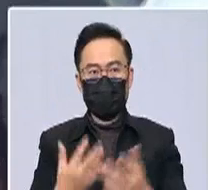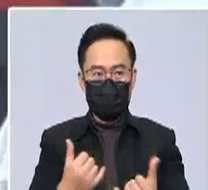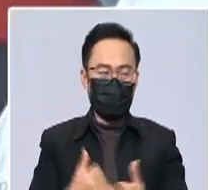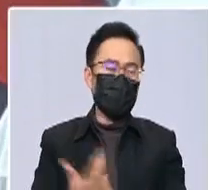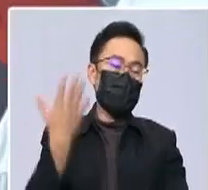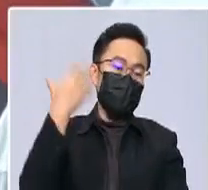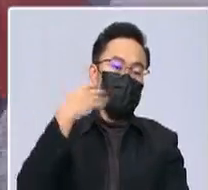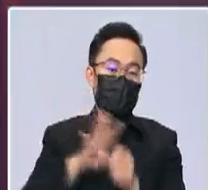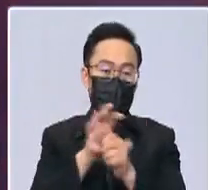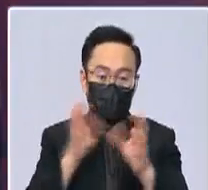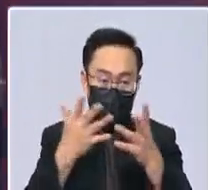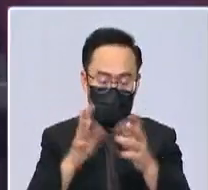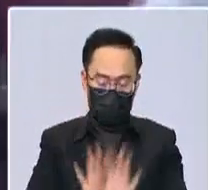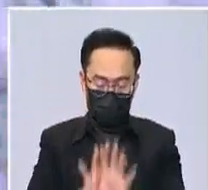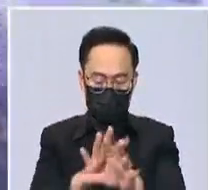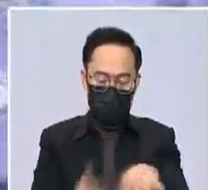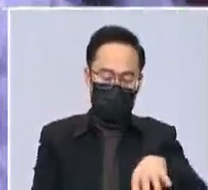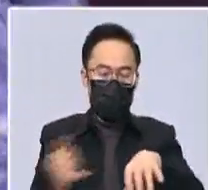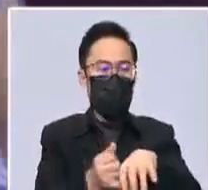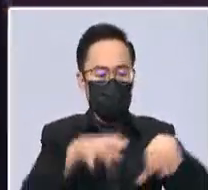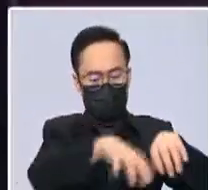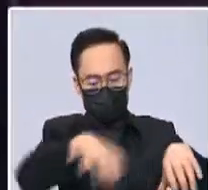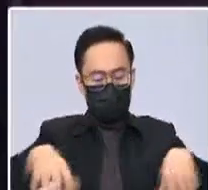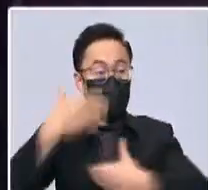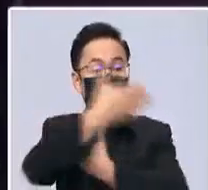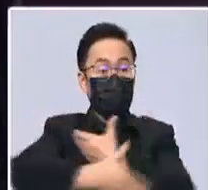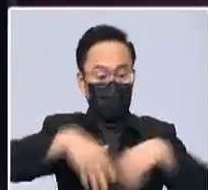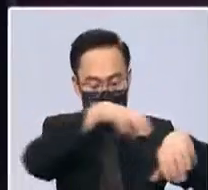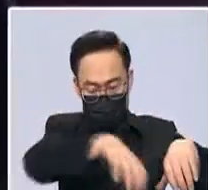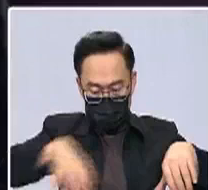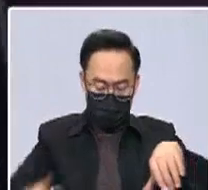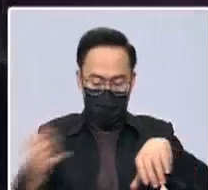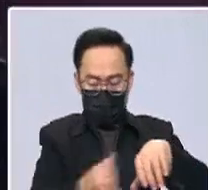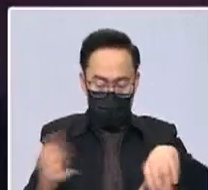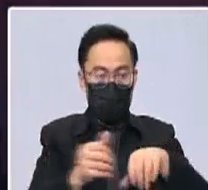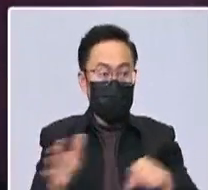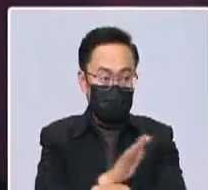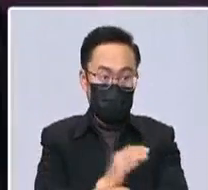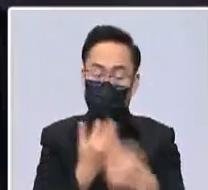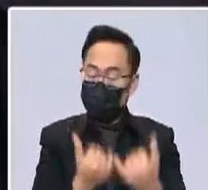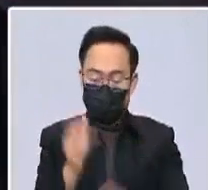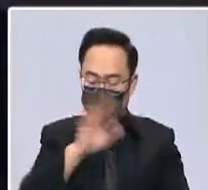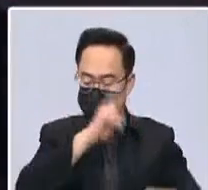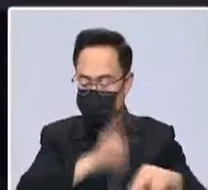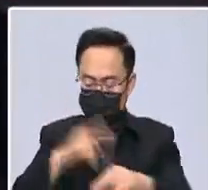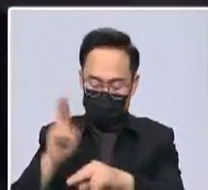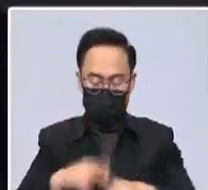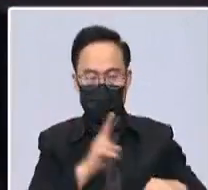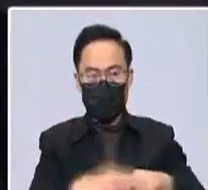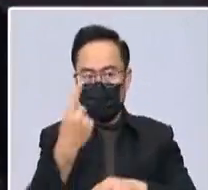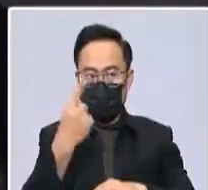กันไปแต่ว่ามันอาจจะเป็นการไม่รักษาระยะห่างไงคะ มันจะแน่นแออัด คนจะแออัดนะคะโดยที่ขบวนรถไฟสายเหนือเที่ยวข